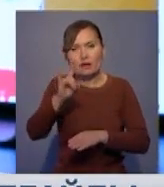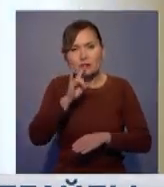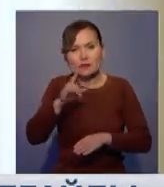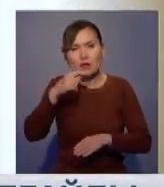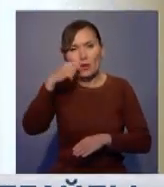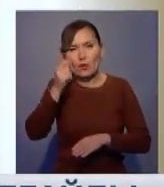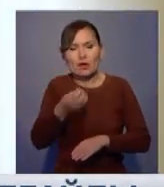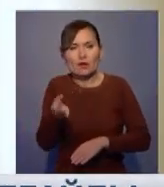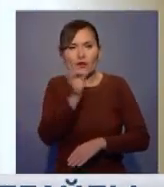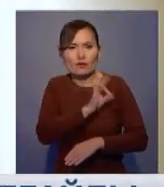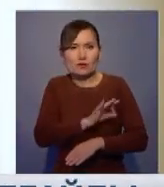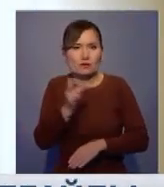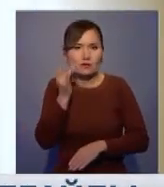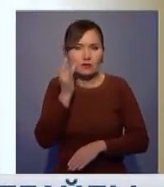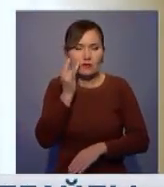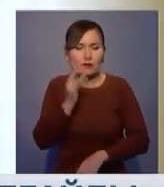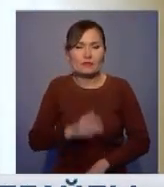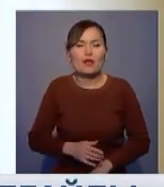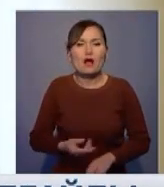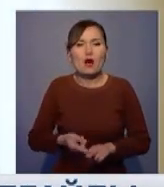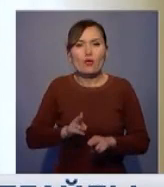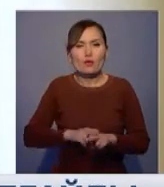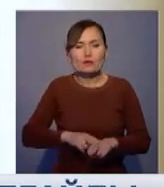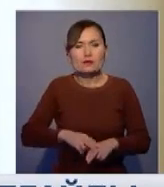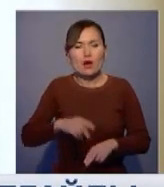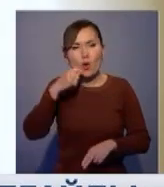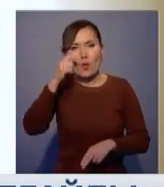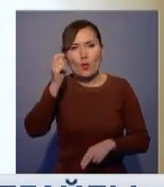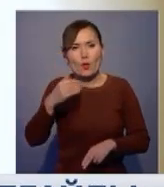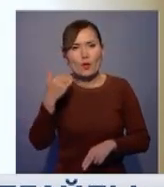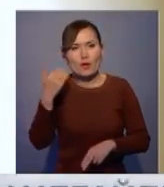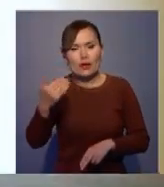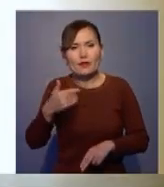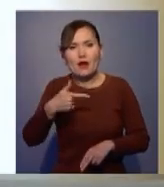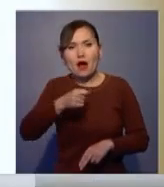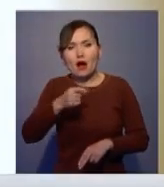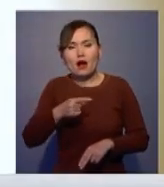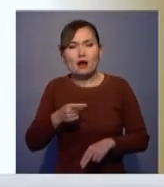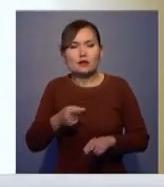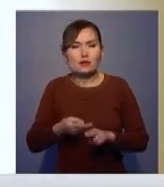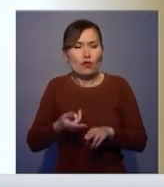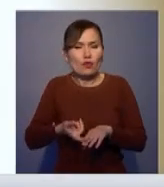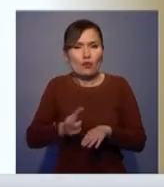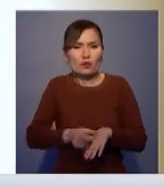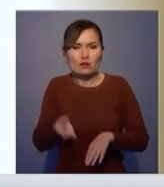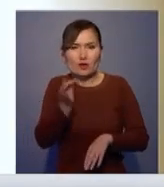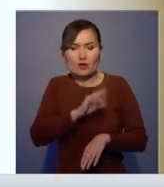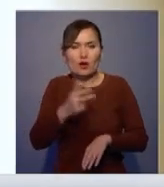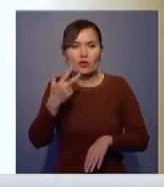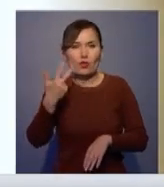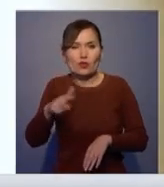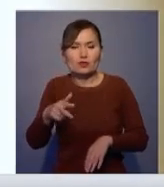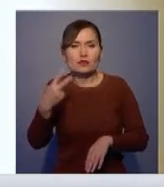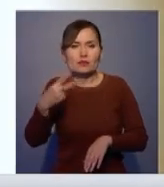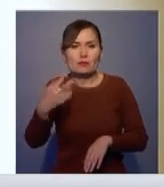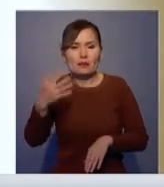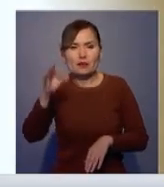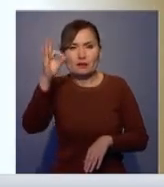айтады. Украинаның сұйытылған газ нарығы өте көлемді. Ол шамамен соңғы жылдары 25-30%-ға өсіп келе